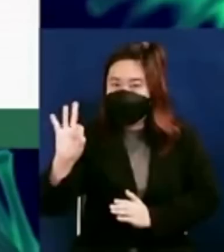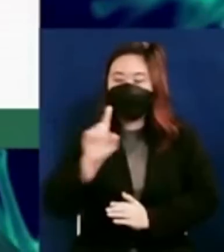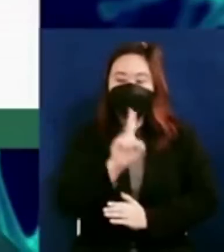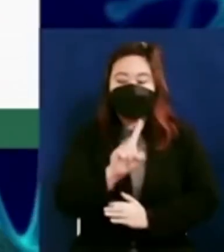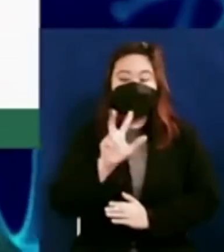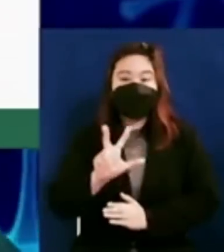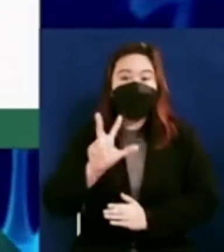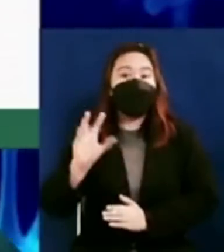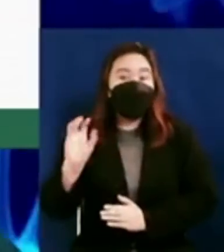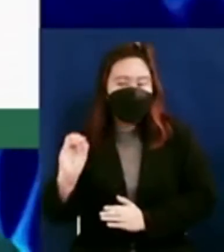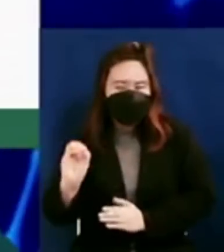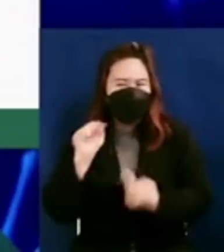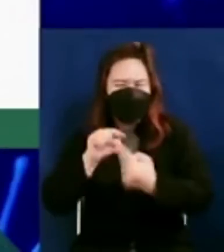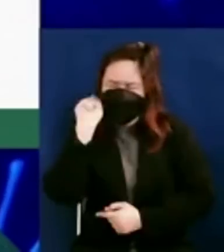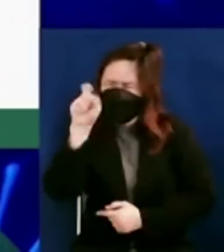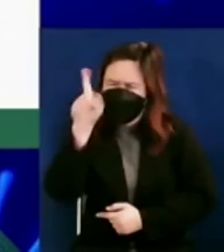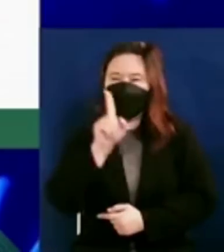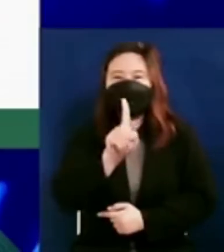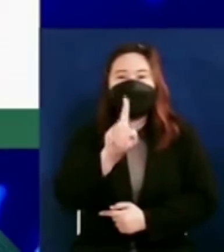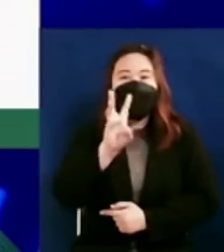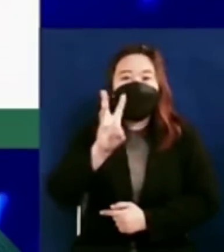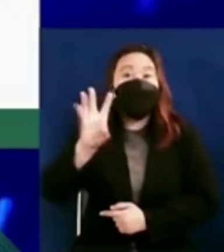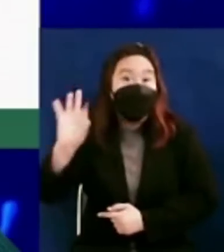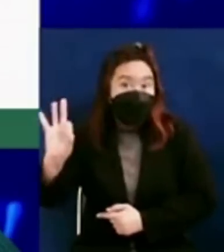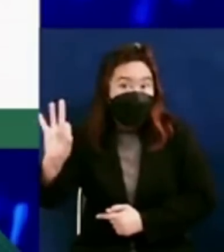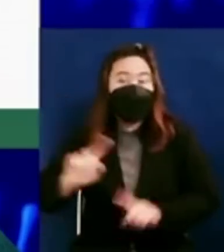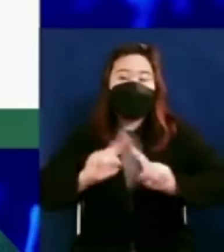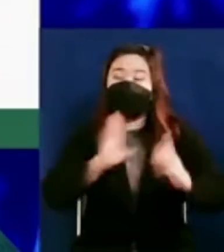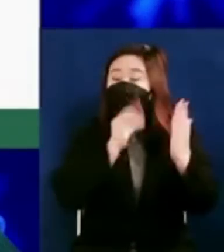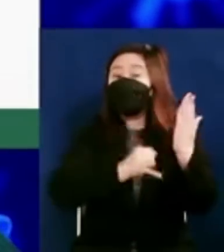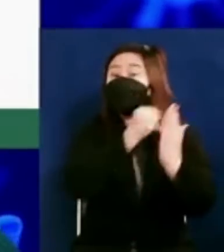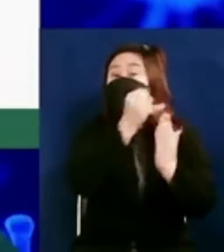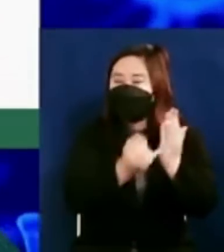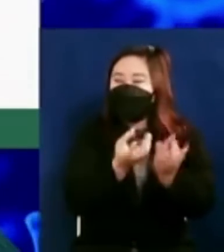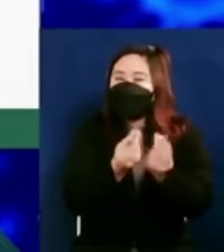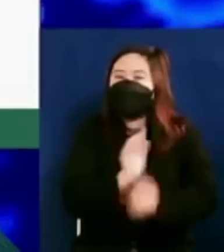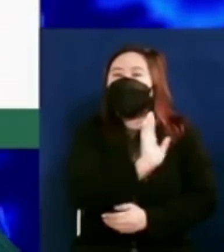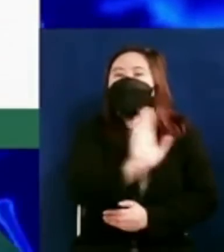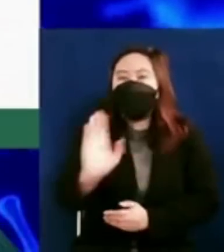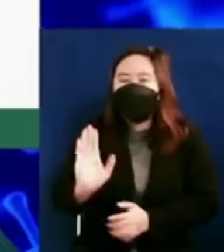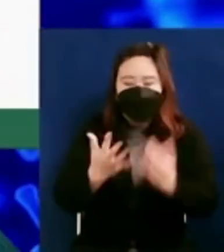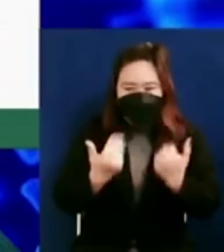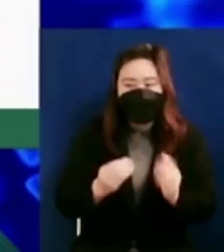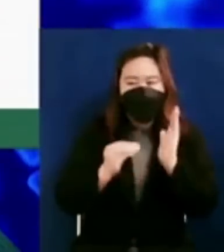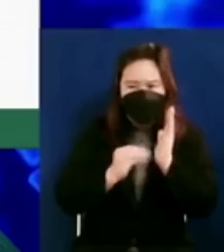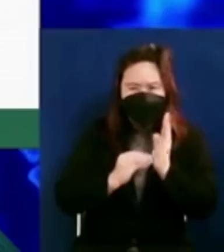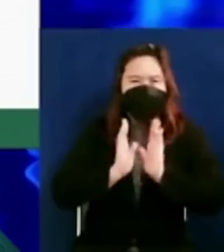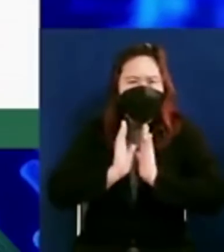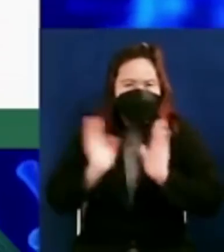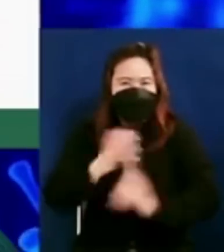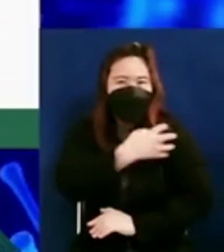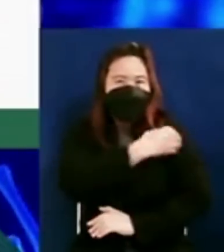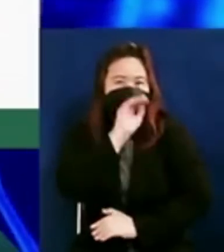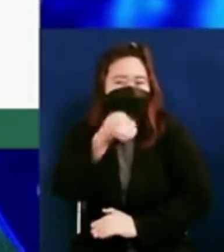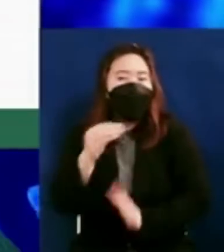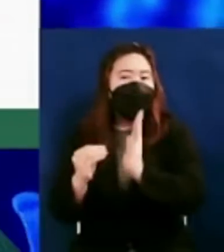Home Isolation และ Community Isolation ก่อนโดยให้ติดต่อ1330ส่วนผู้ป่วยที่มีอาการหนักให้